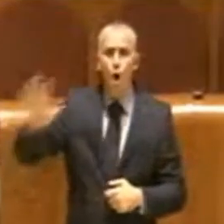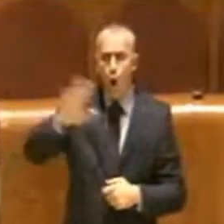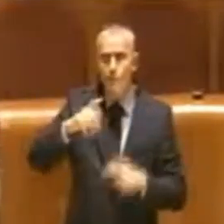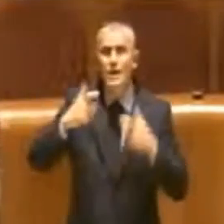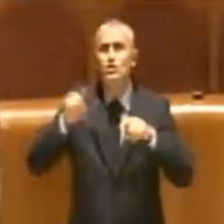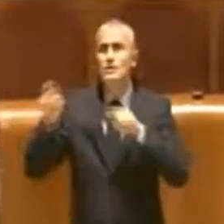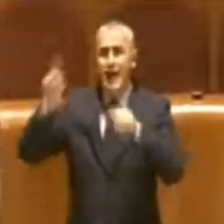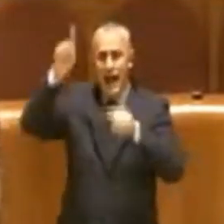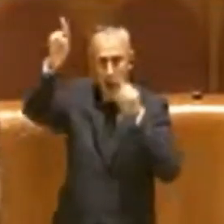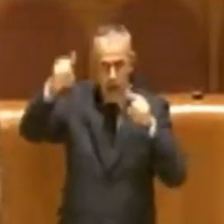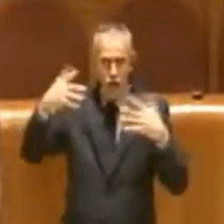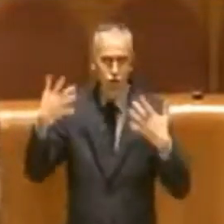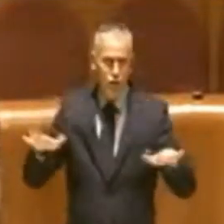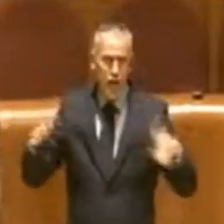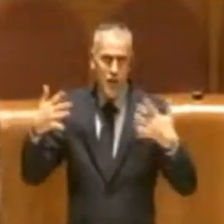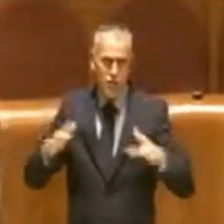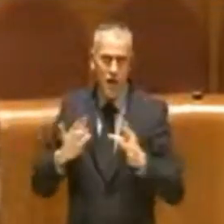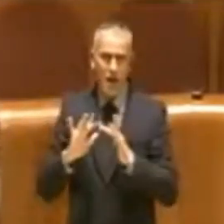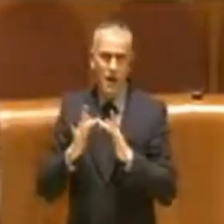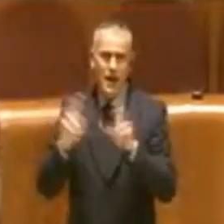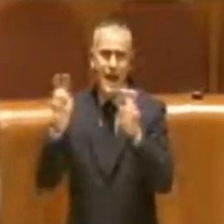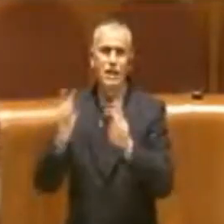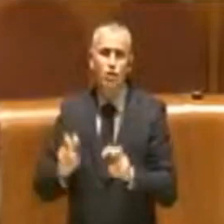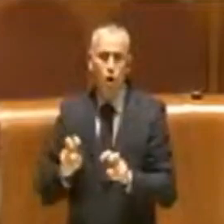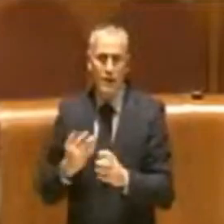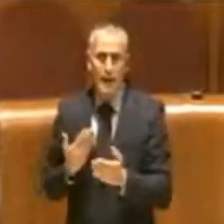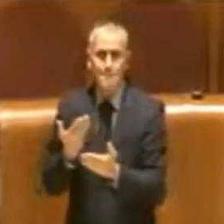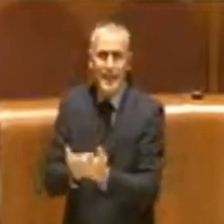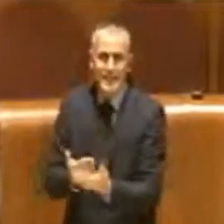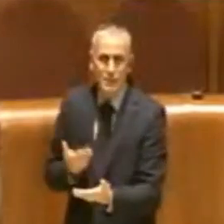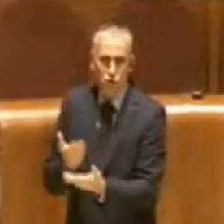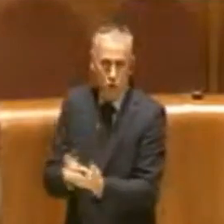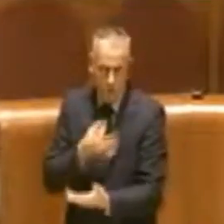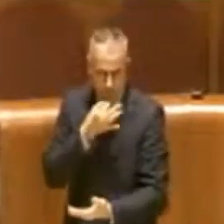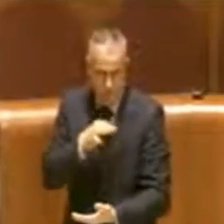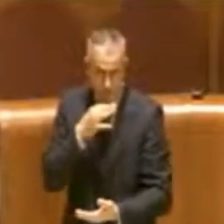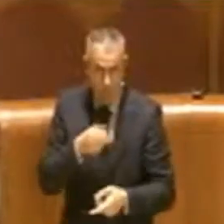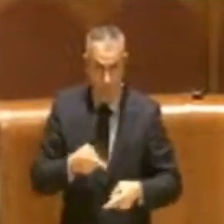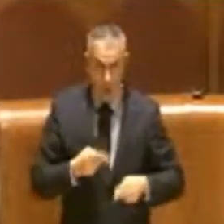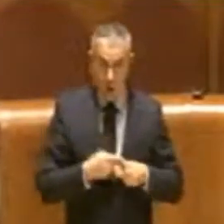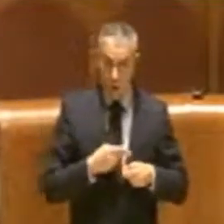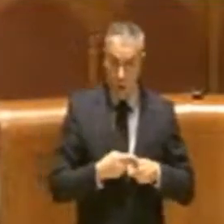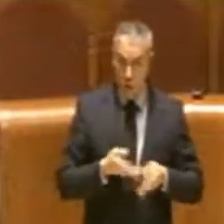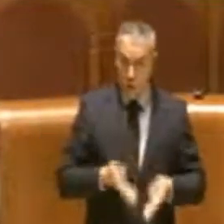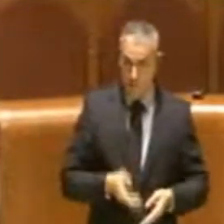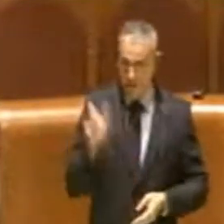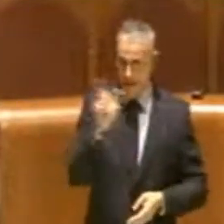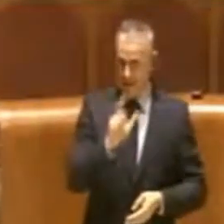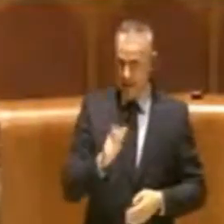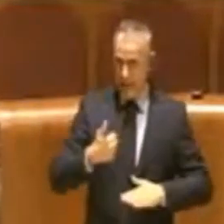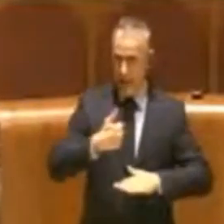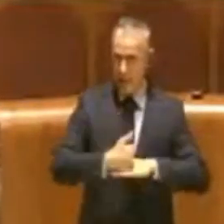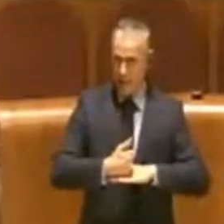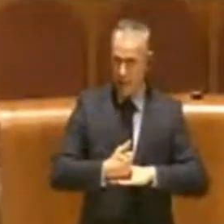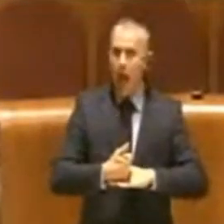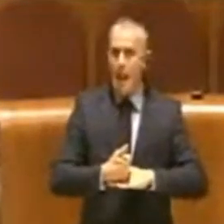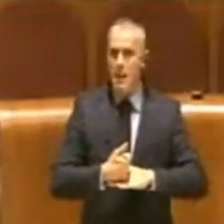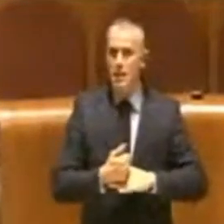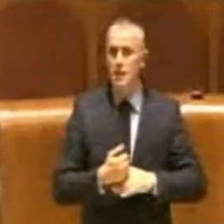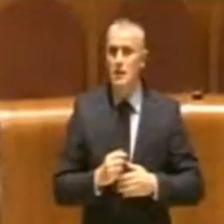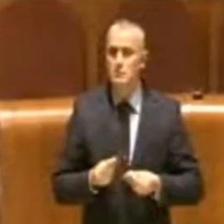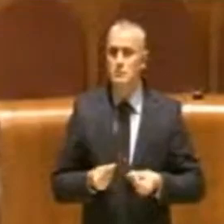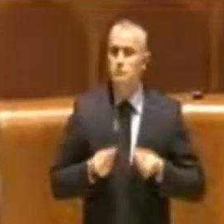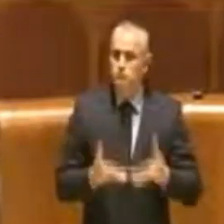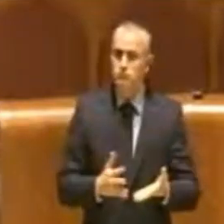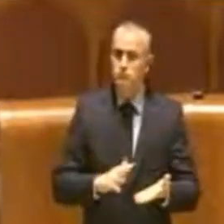sicuramente Roma da questo punto di vista come capitale d'Italia ha come dire, rafforzato questo strumento, abbiamo